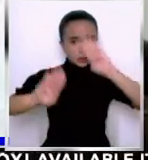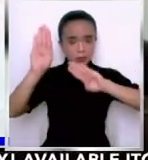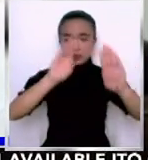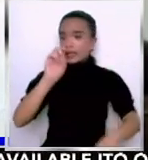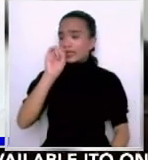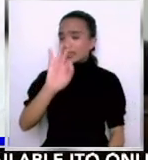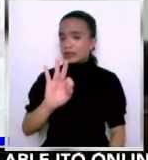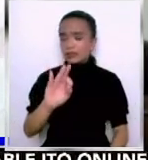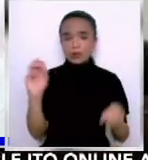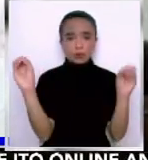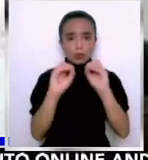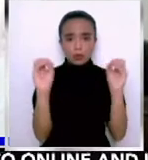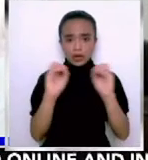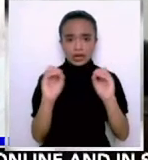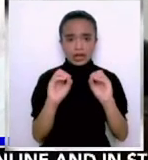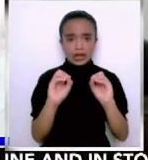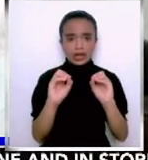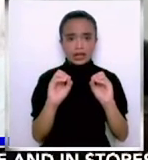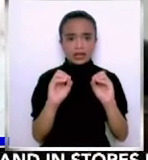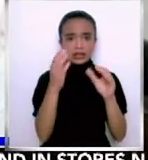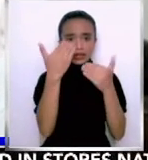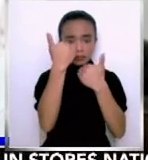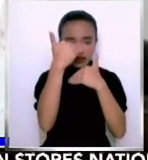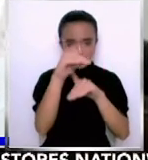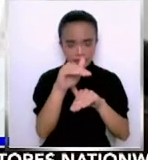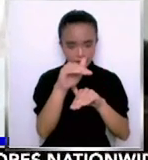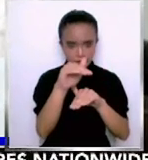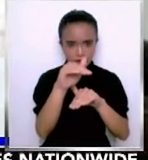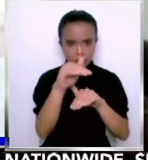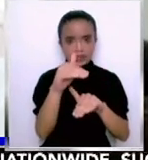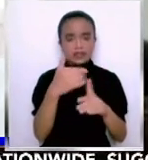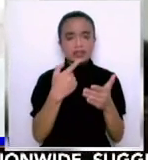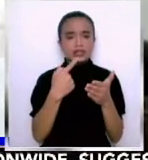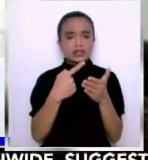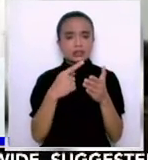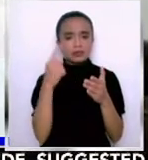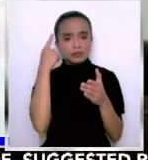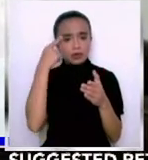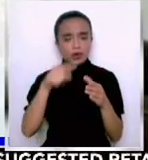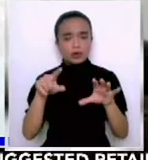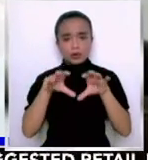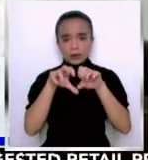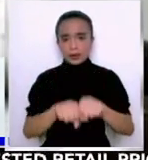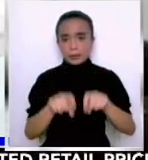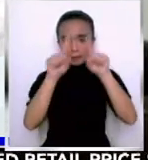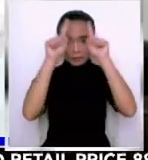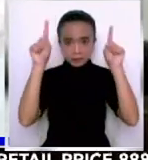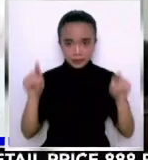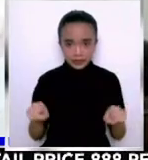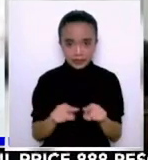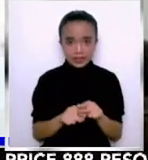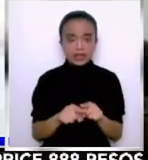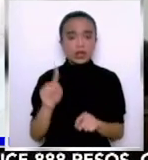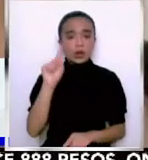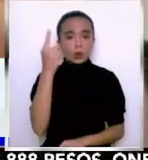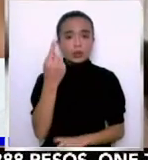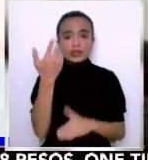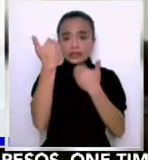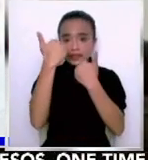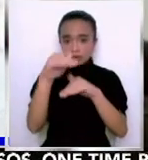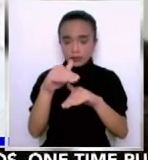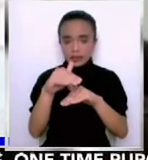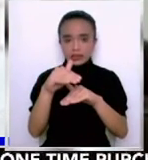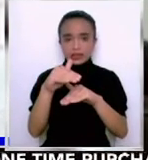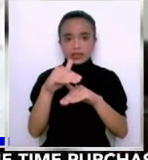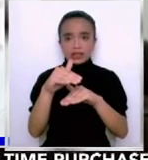mga limitations na ganyan, na nire-require ang warrant of arrest. At saka, linilimit lamang yung warrantless arrest